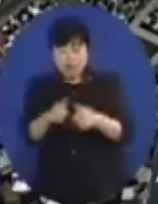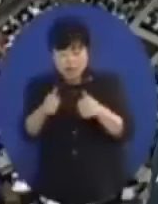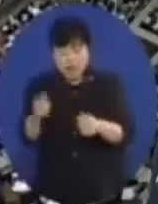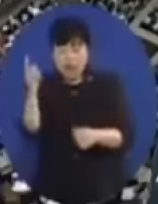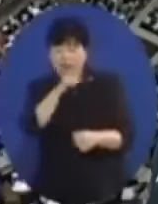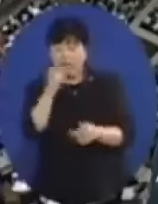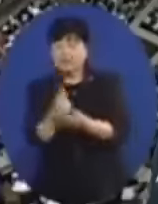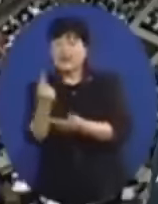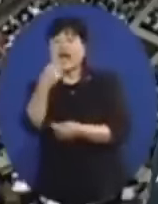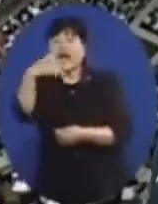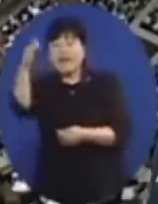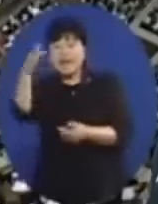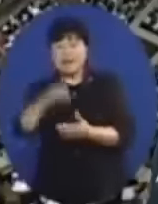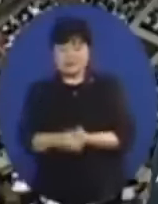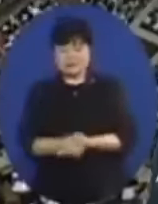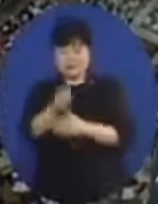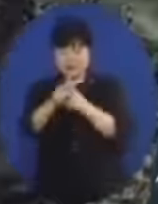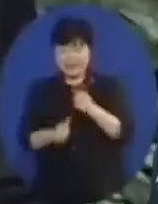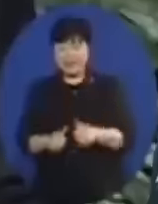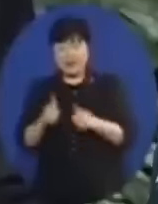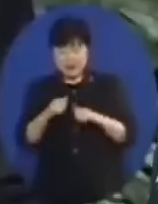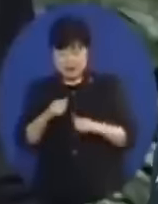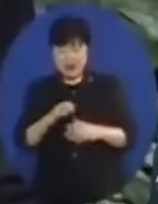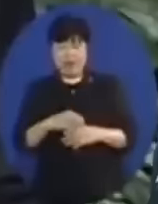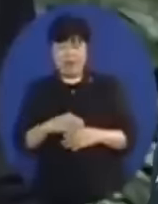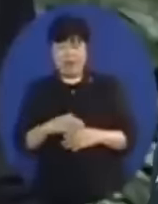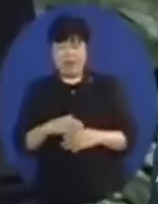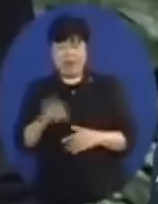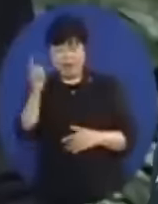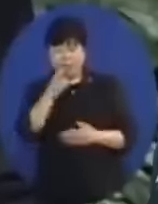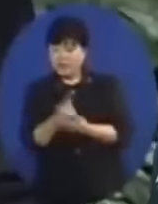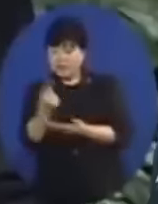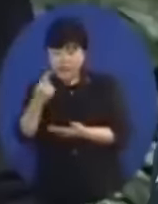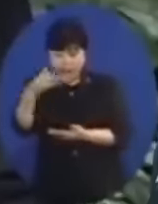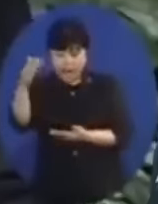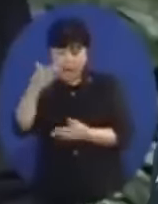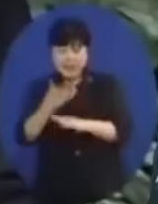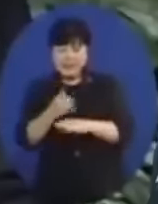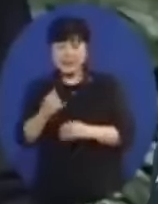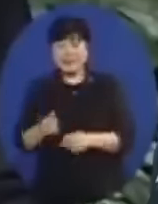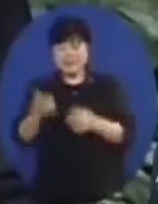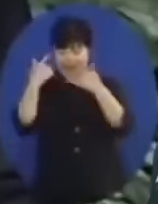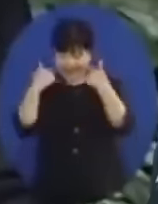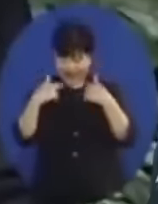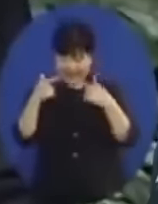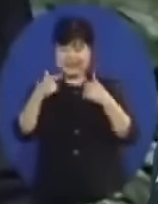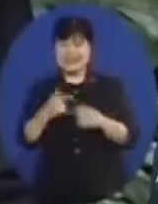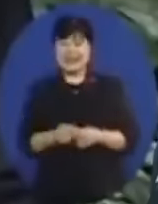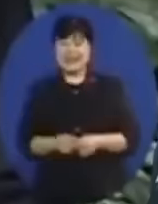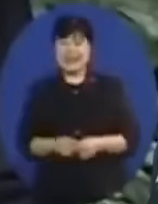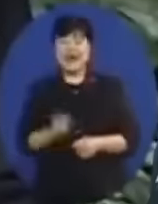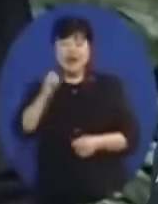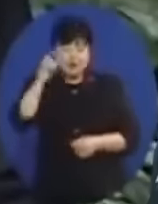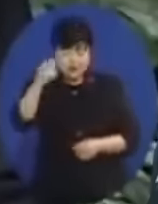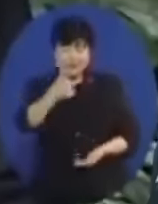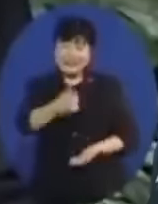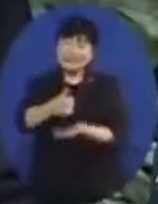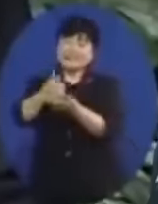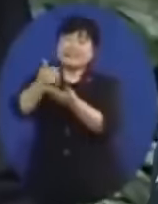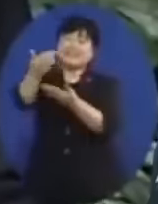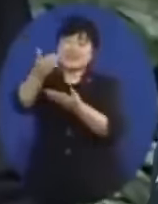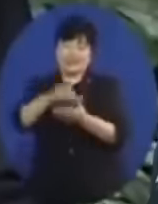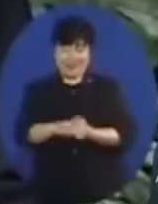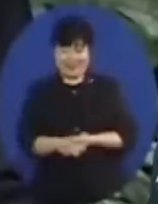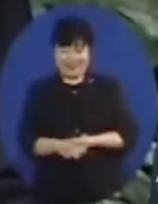떠날지어다. 하나님을 경외하고 악을 떠나며 남을 언제나 나보다 낮게 여기고 살았는지.